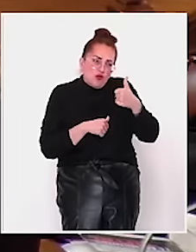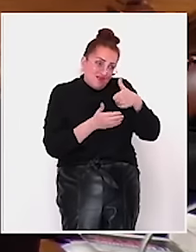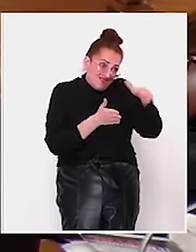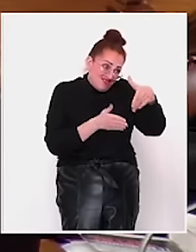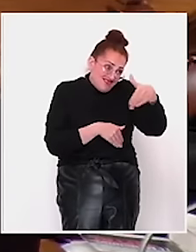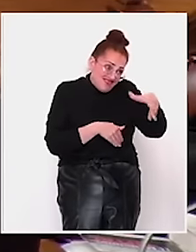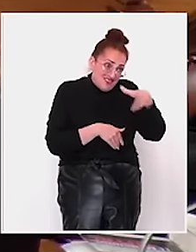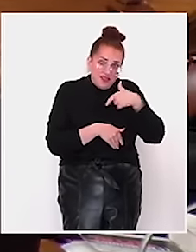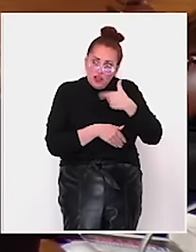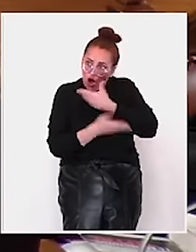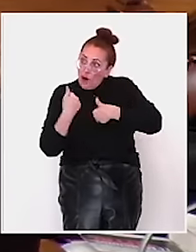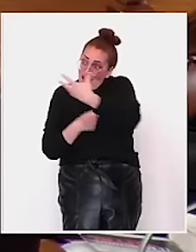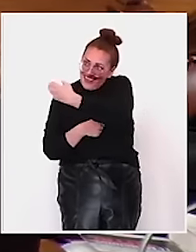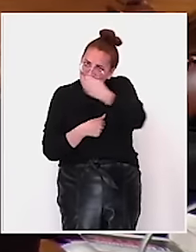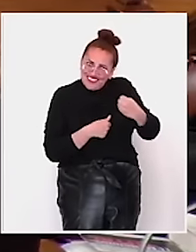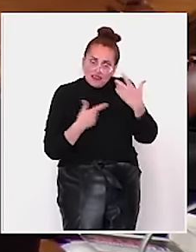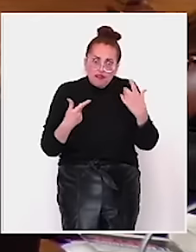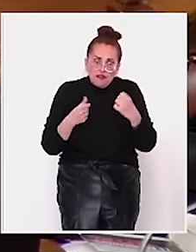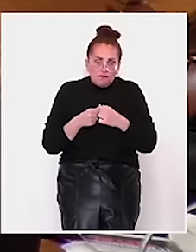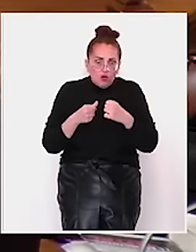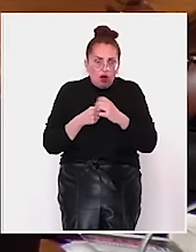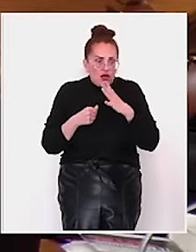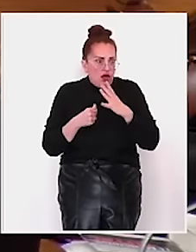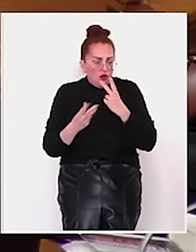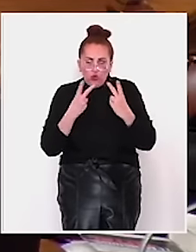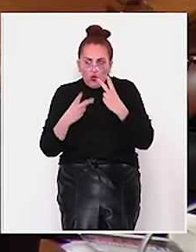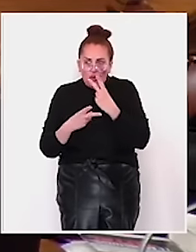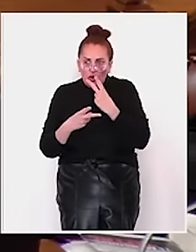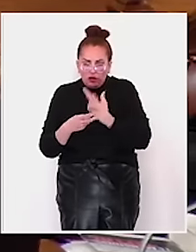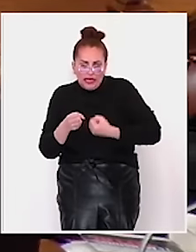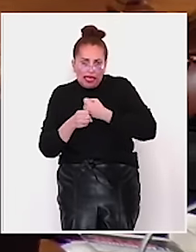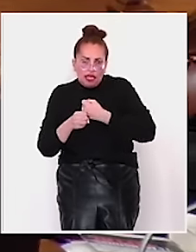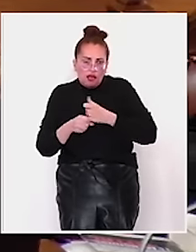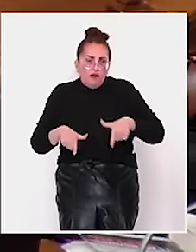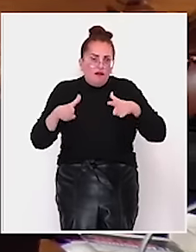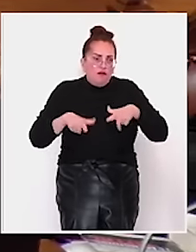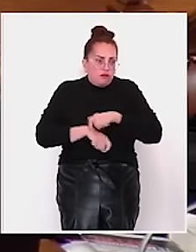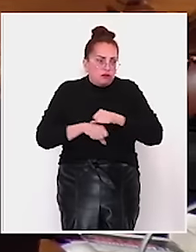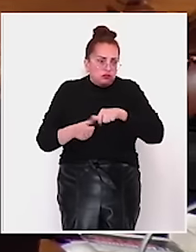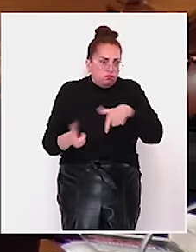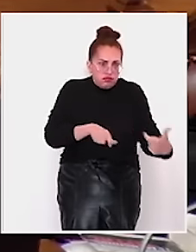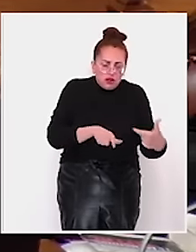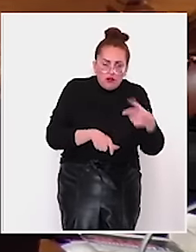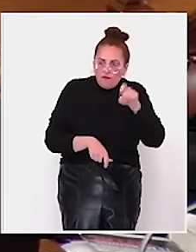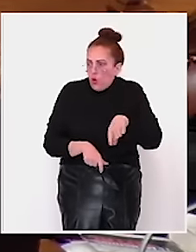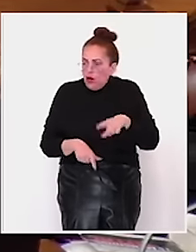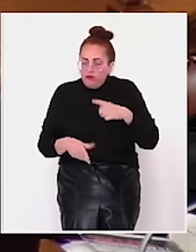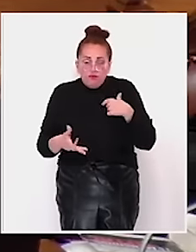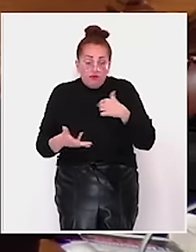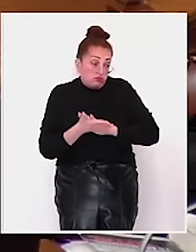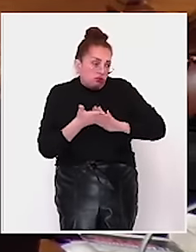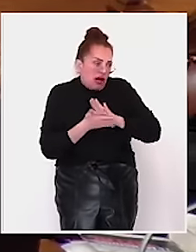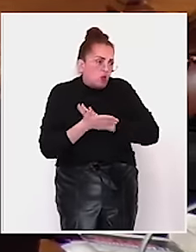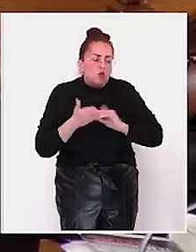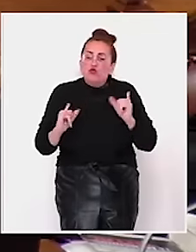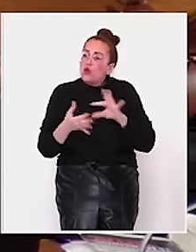dans les quartiers populaires parce qu'on leur construit des bretelles d'autoroute, parce qu'on détruit un bâtiment. Enfin, c'est tout ce qu'il y a autour, quoi. Et ça, c'est un problème. Donc, à la limite, on